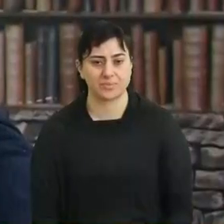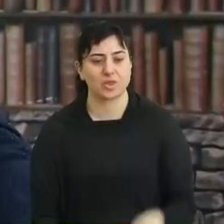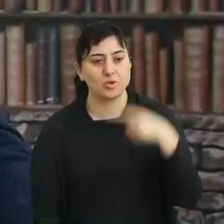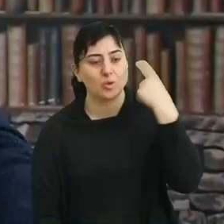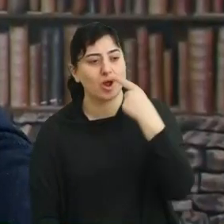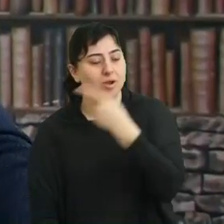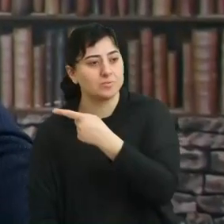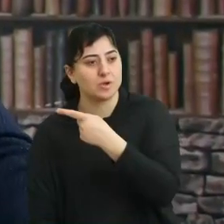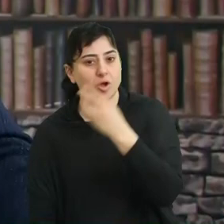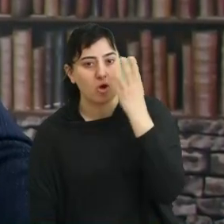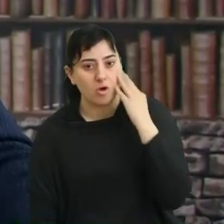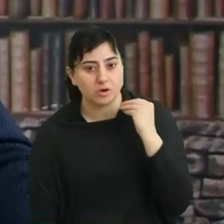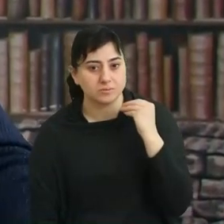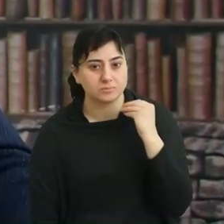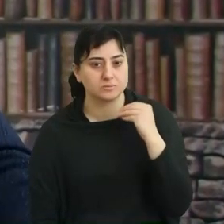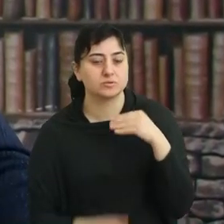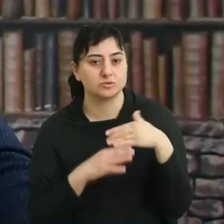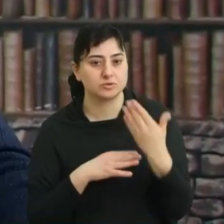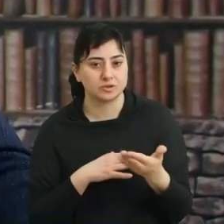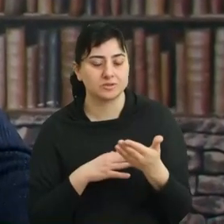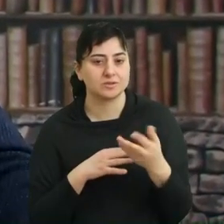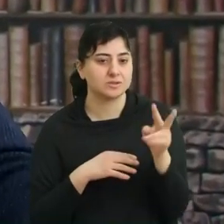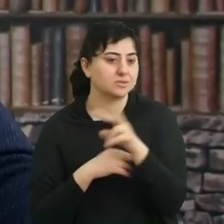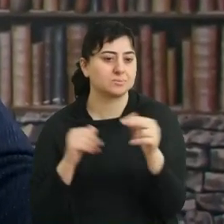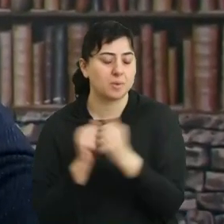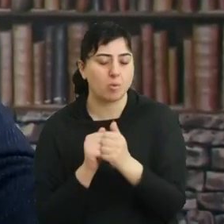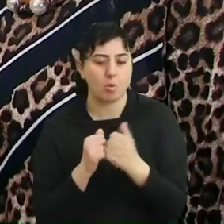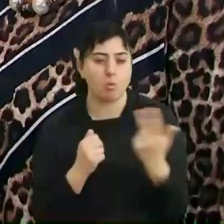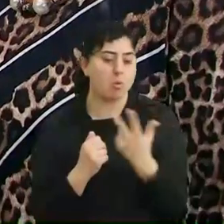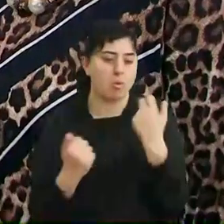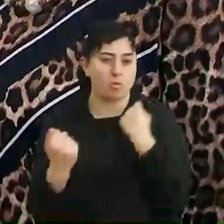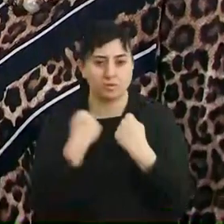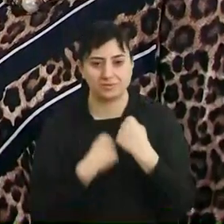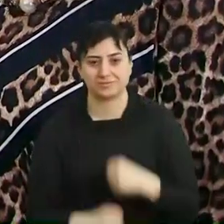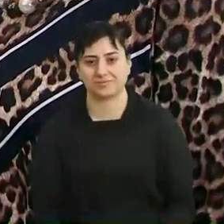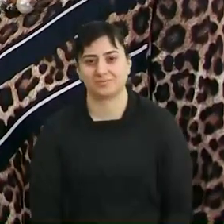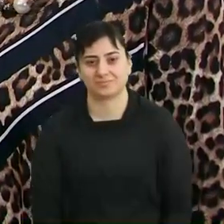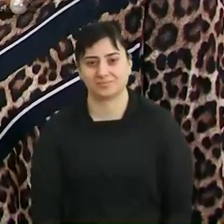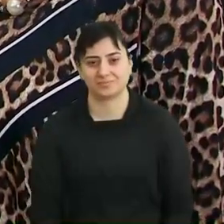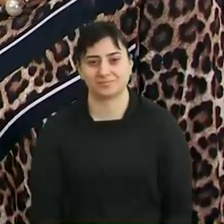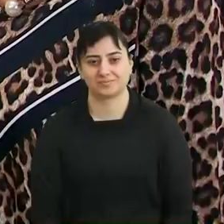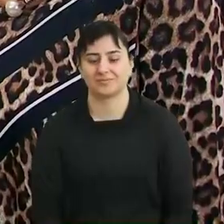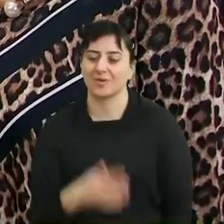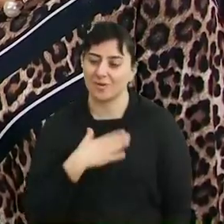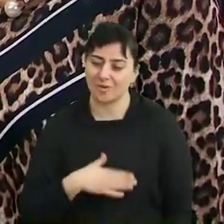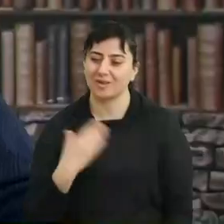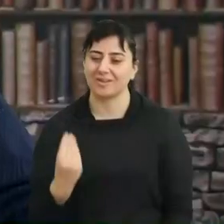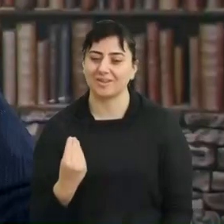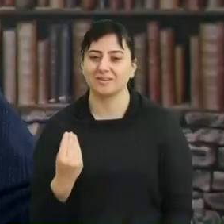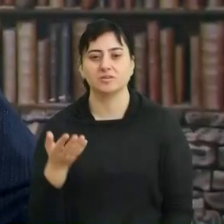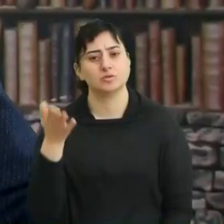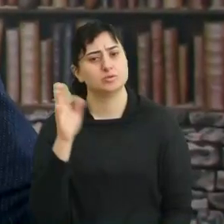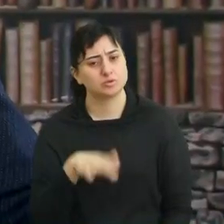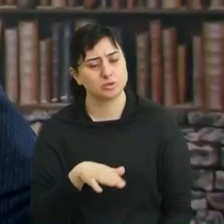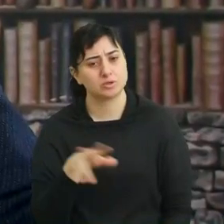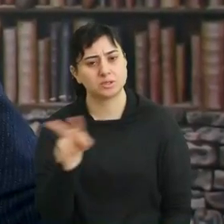Rüyam Cavidan'ı öğrenmişti. Sonra ikisi birden bana giriştiler. Oh, iyi yapmışlar. Sonra